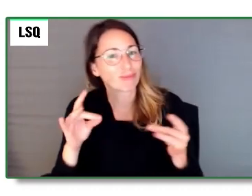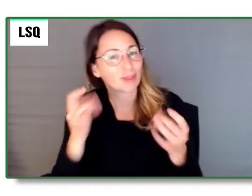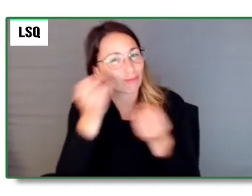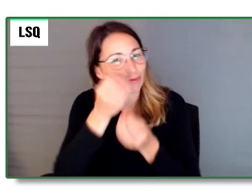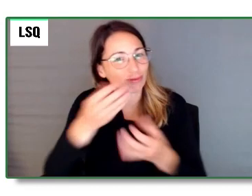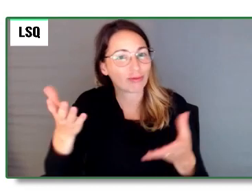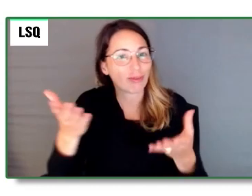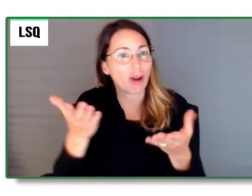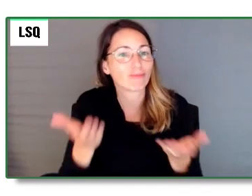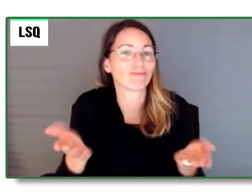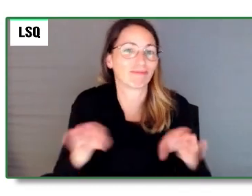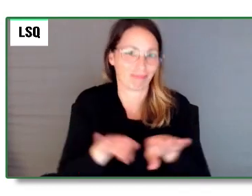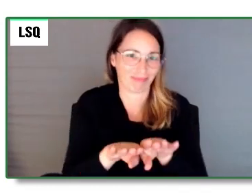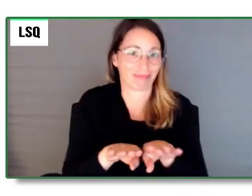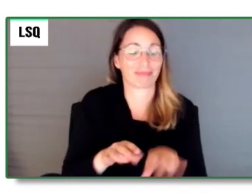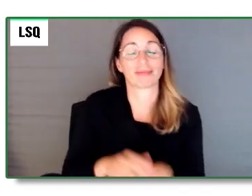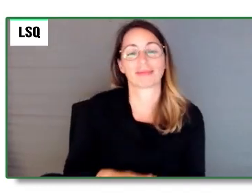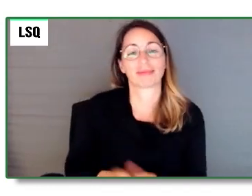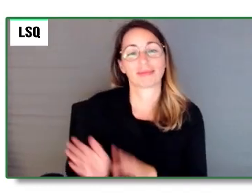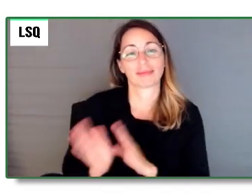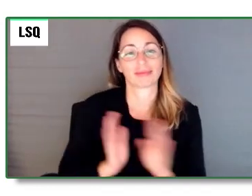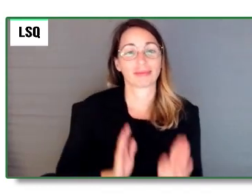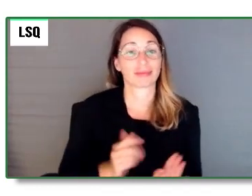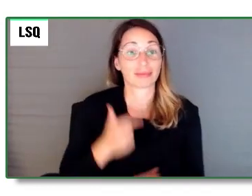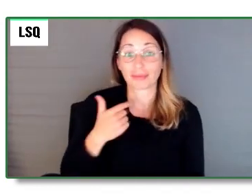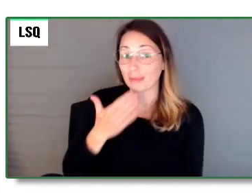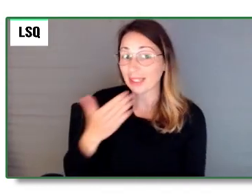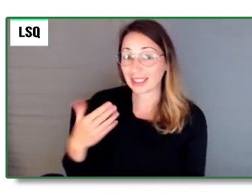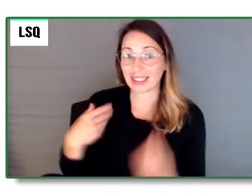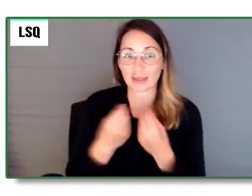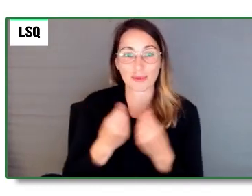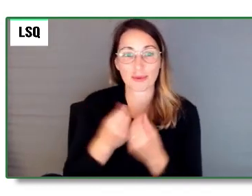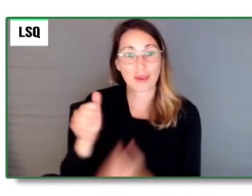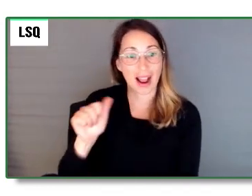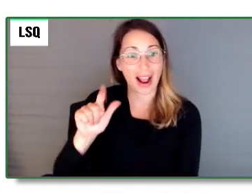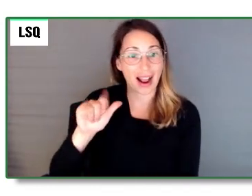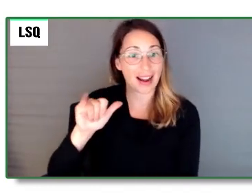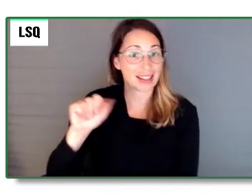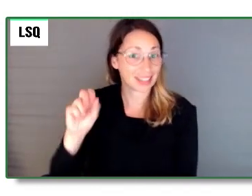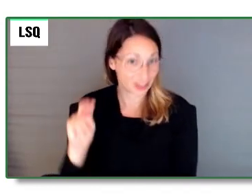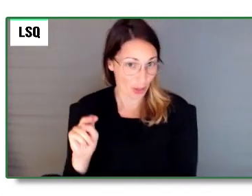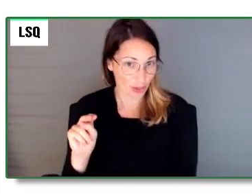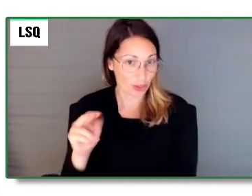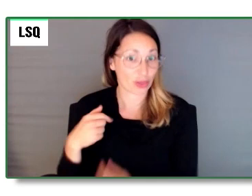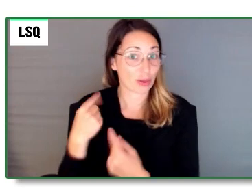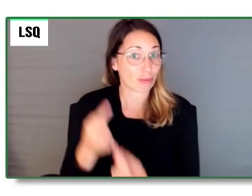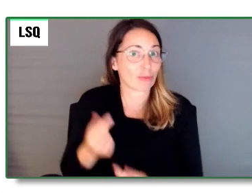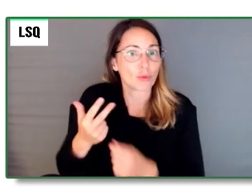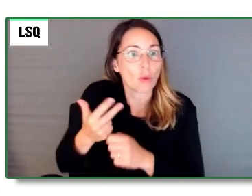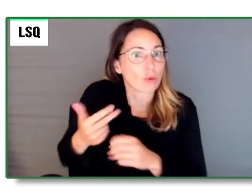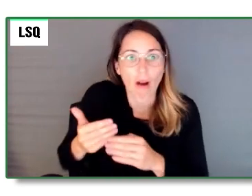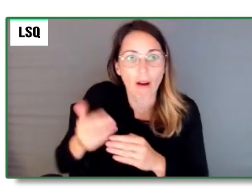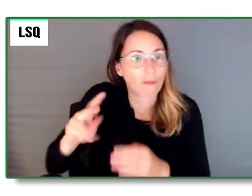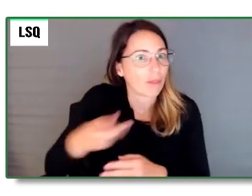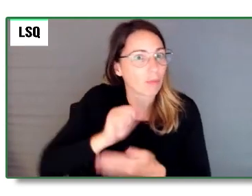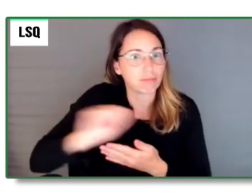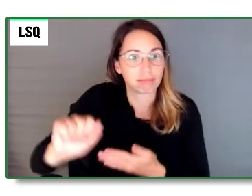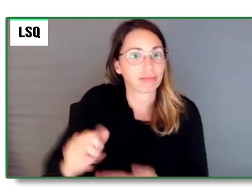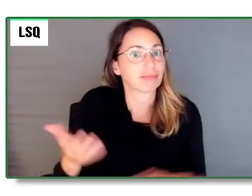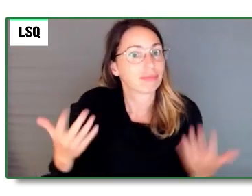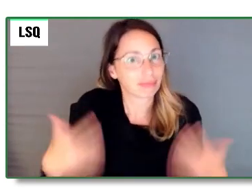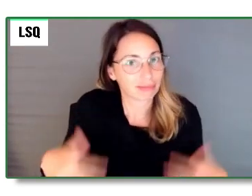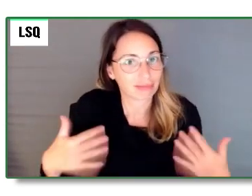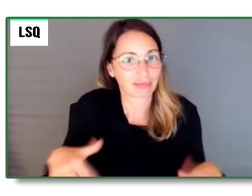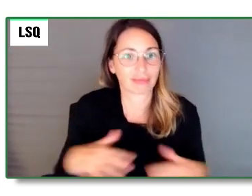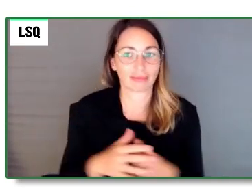Merci beaucoup, Alison. Wow, depuis 3 jours, je crois que ça a passé très rapidement. Vous savez, on